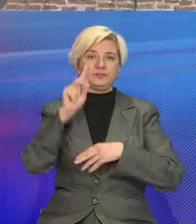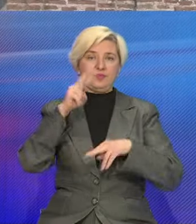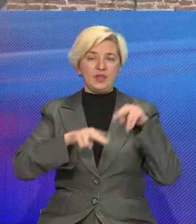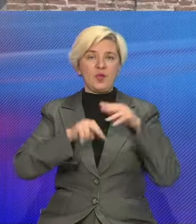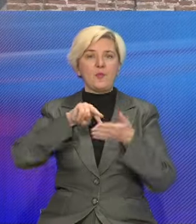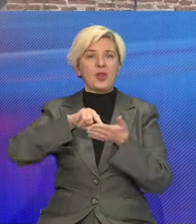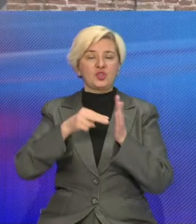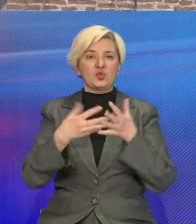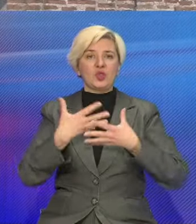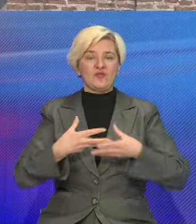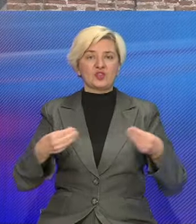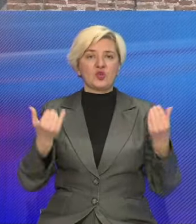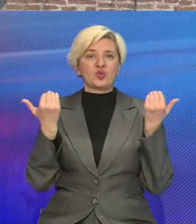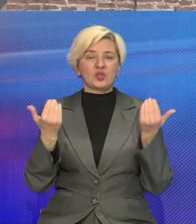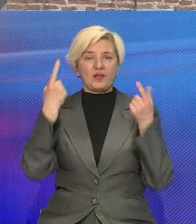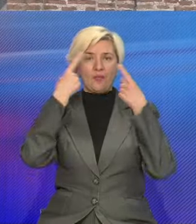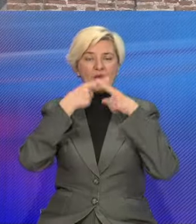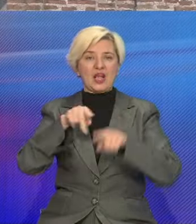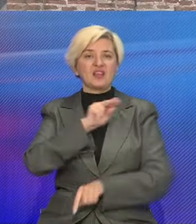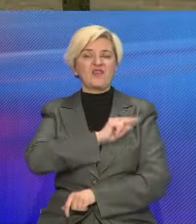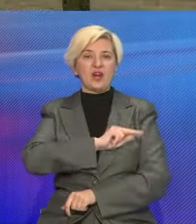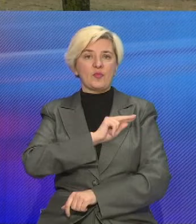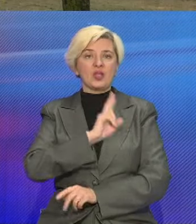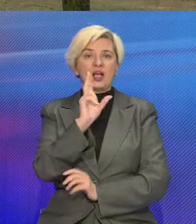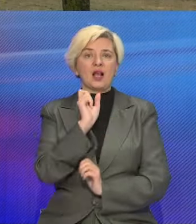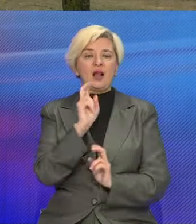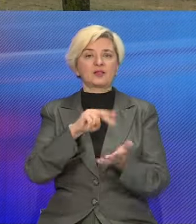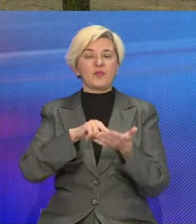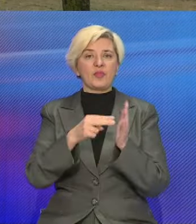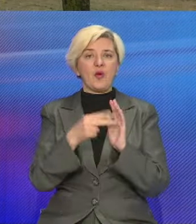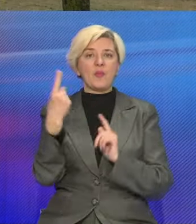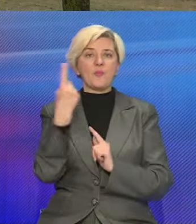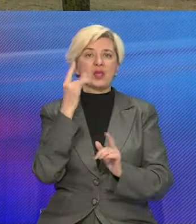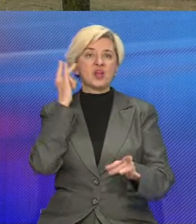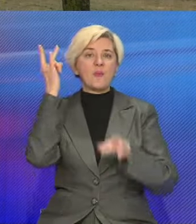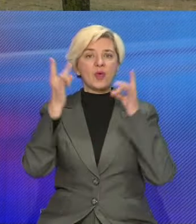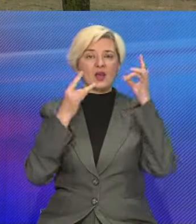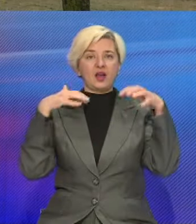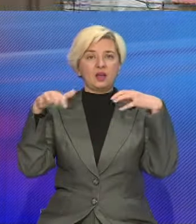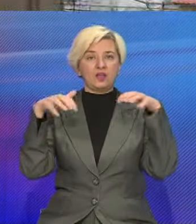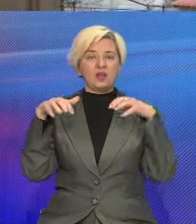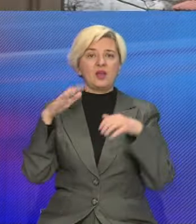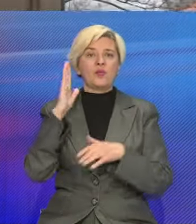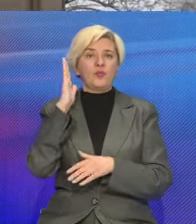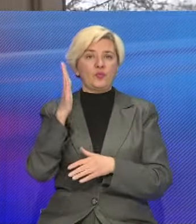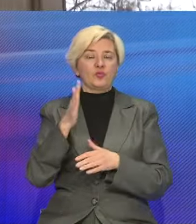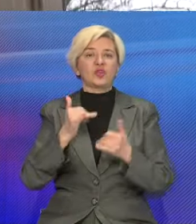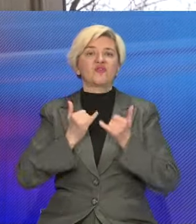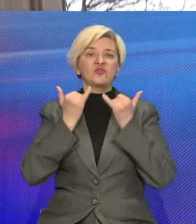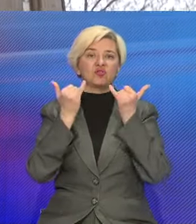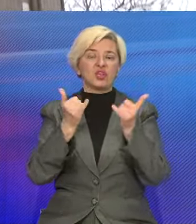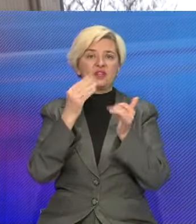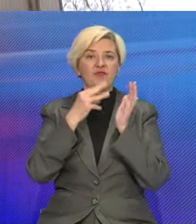меркуець весной. Зараз праект у работі. Як запланована перша пералівы для Калужы прагучать до 80-ти годзі